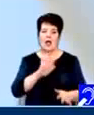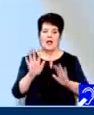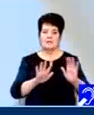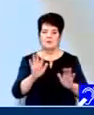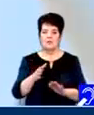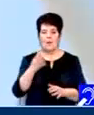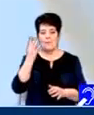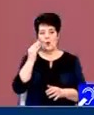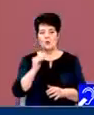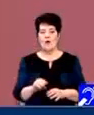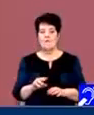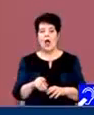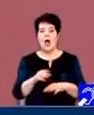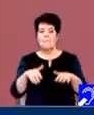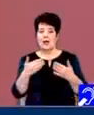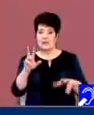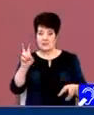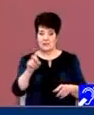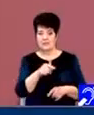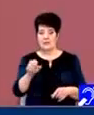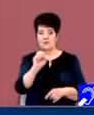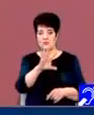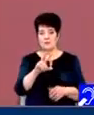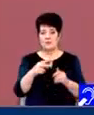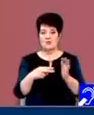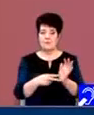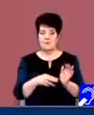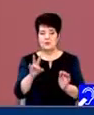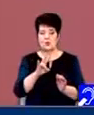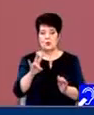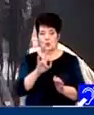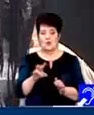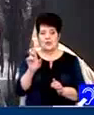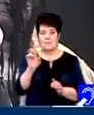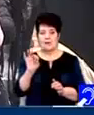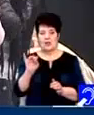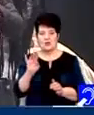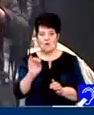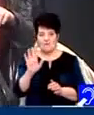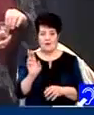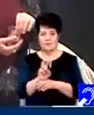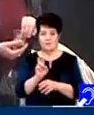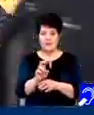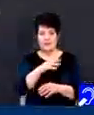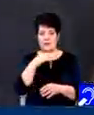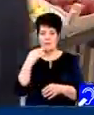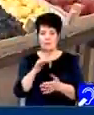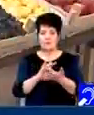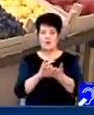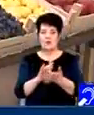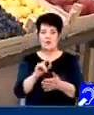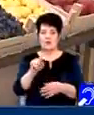Expoziția Moldova Prezintă se va desfășura în perioada 15-17 iunie în Piața Sfatului din Brașov, loc vizitat de mii de turiști în lunile de